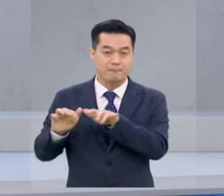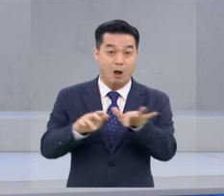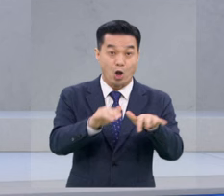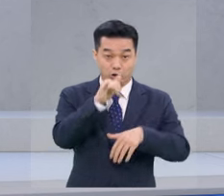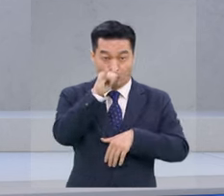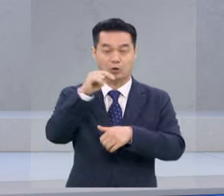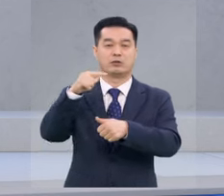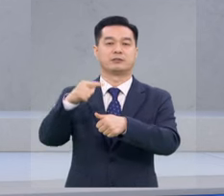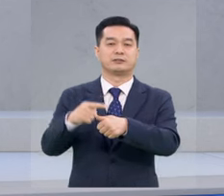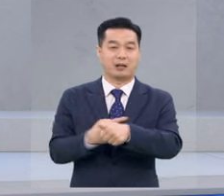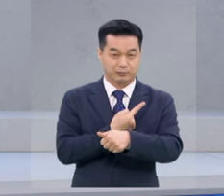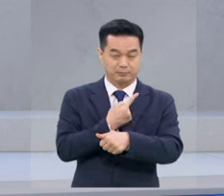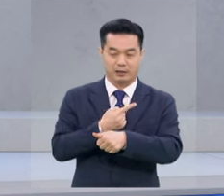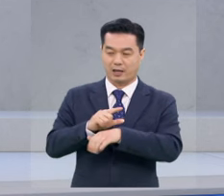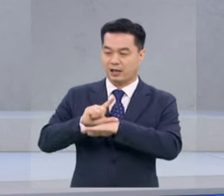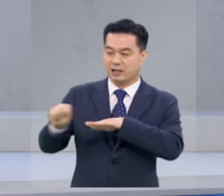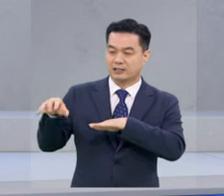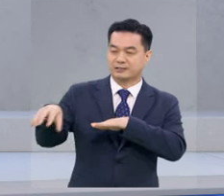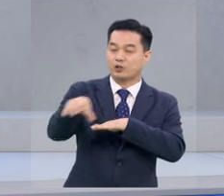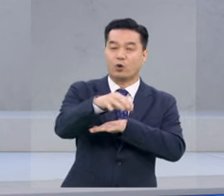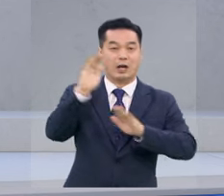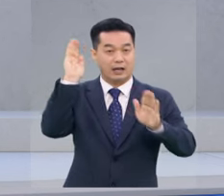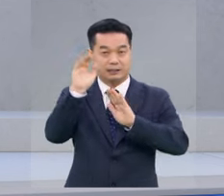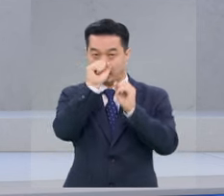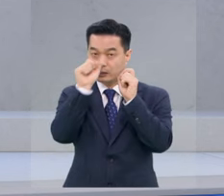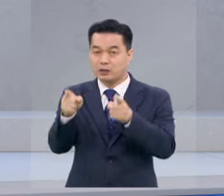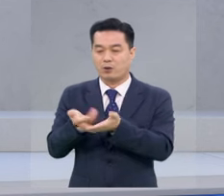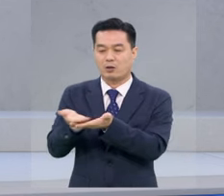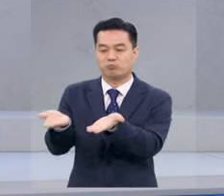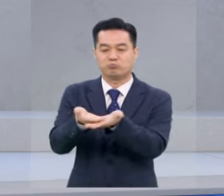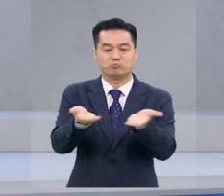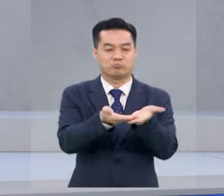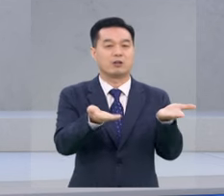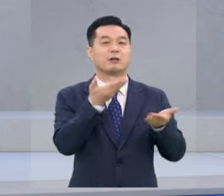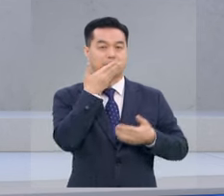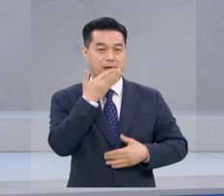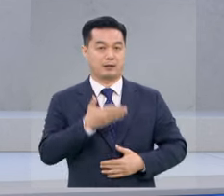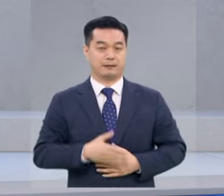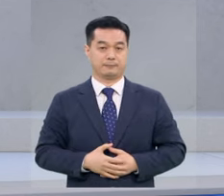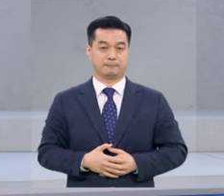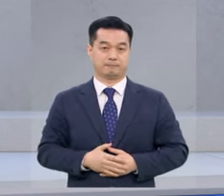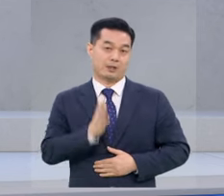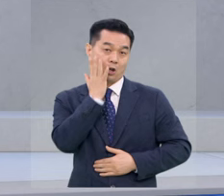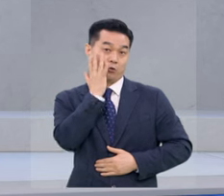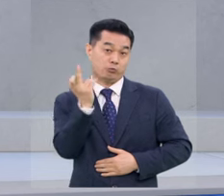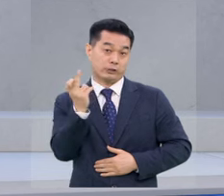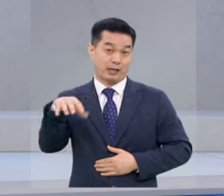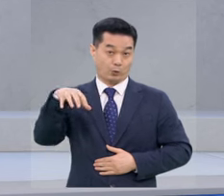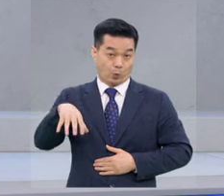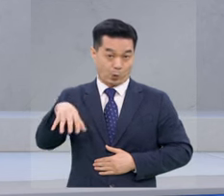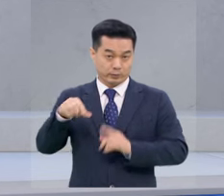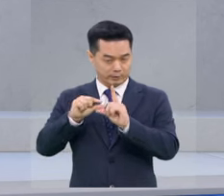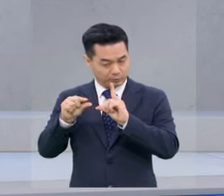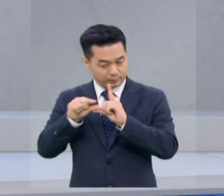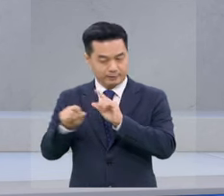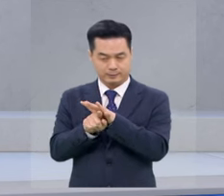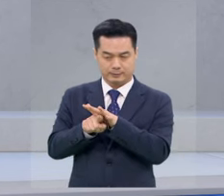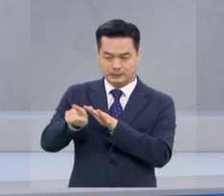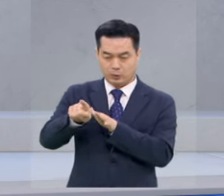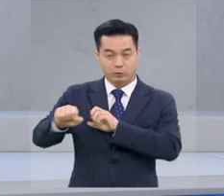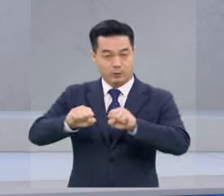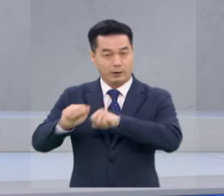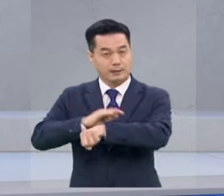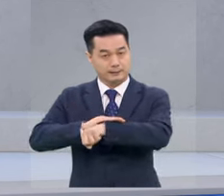자연스럽게 지역의 학생에게도 기회가 찾아올 것입니다 울산이 바로이 부분에서 선도적인